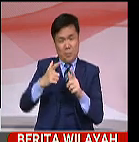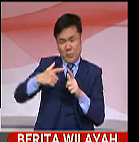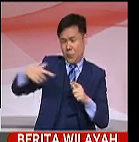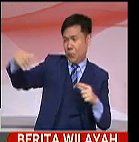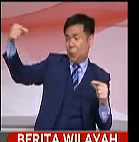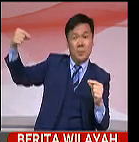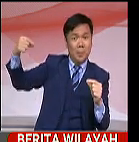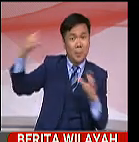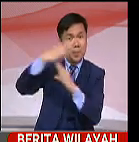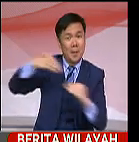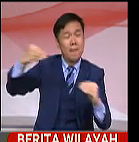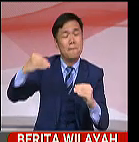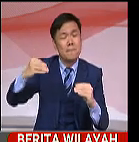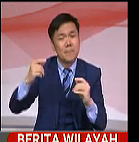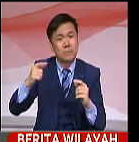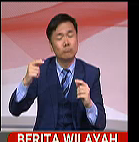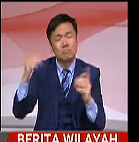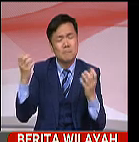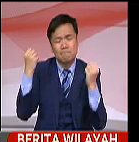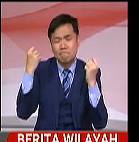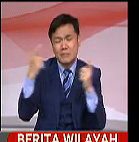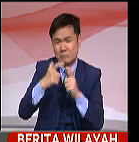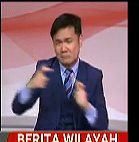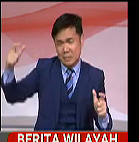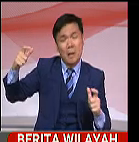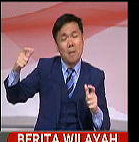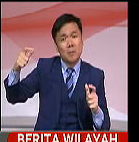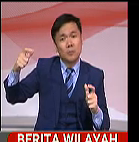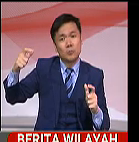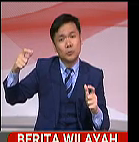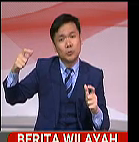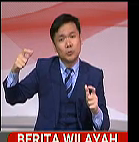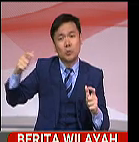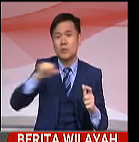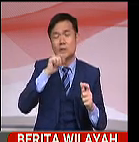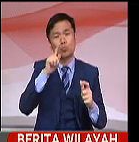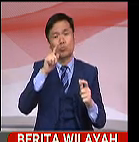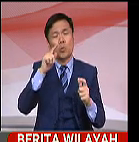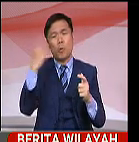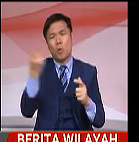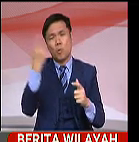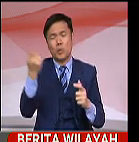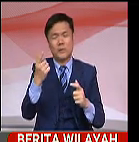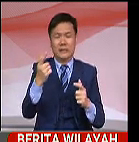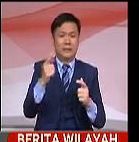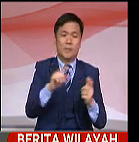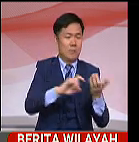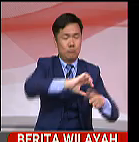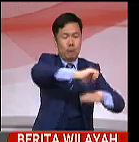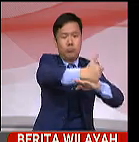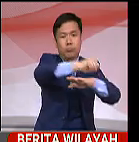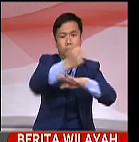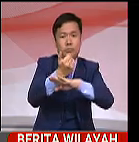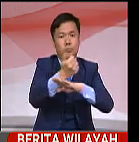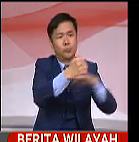Malaysia, so we always having a problem or issue build up the infrastructures,